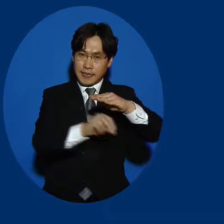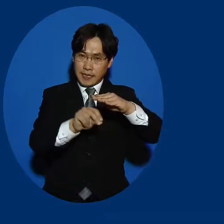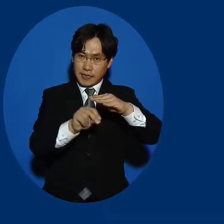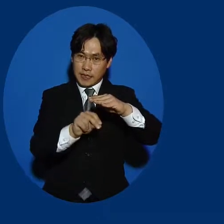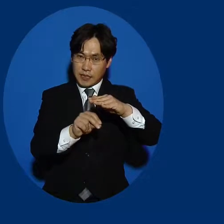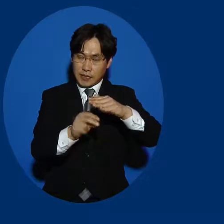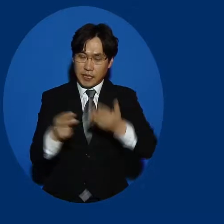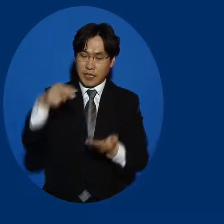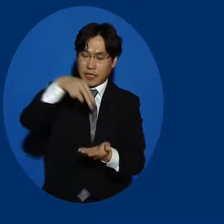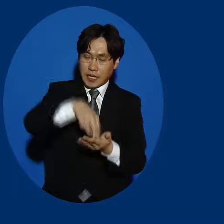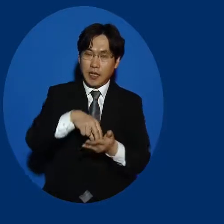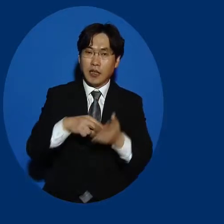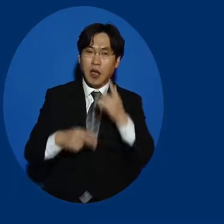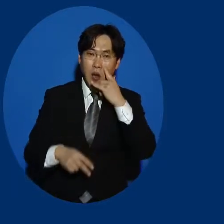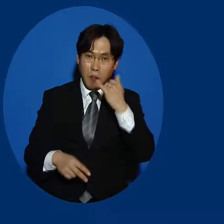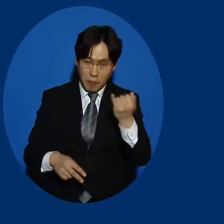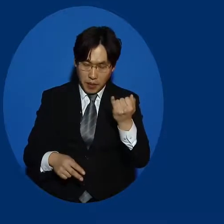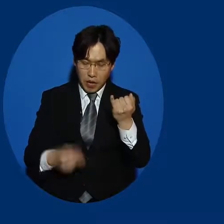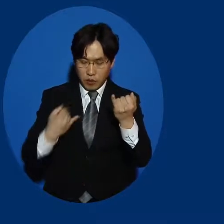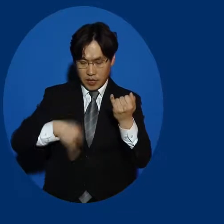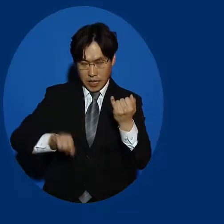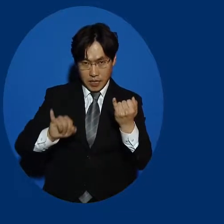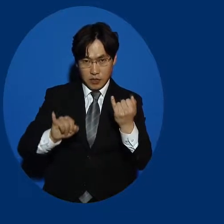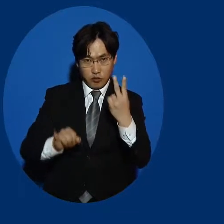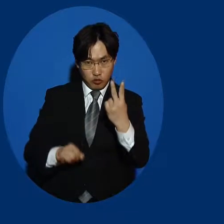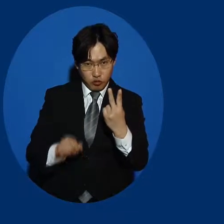탑승한 엄마가